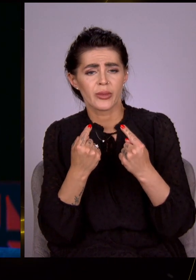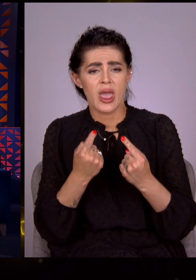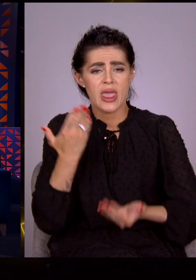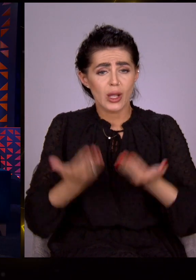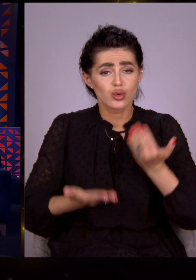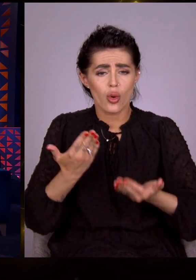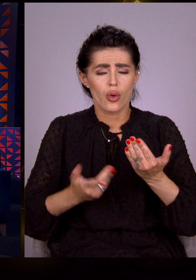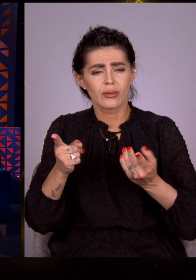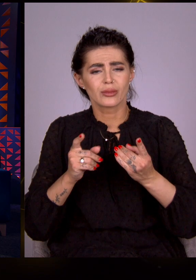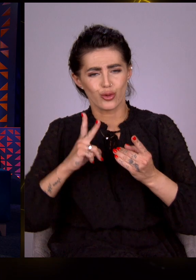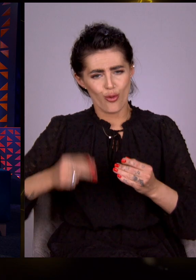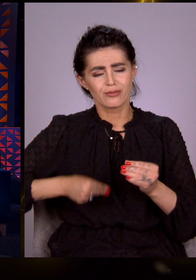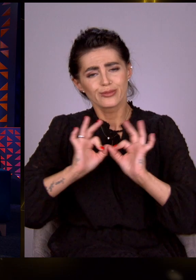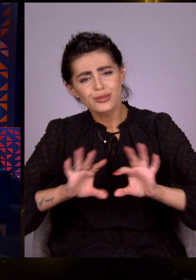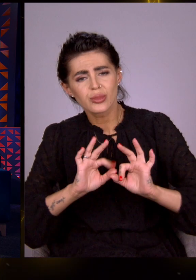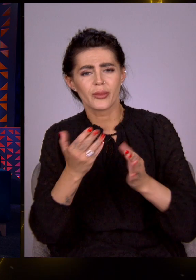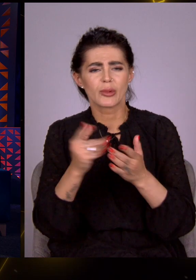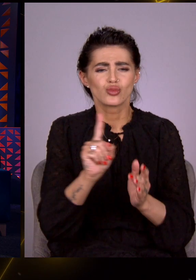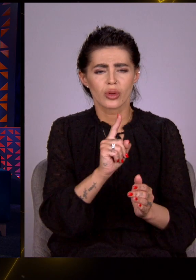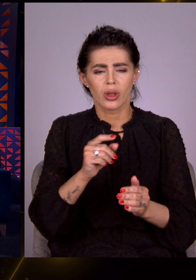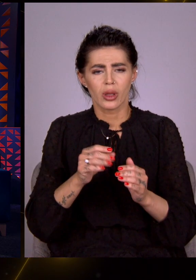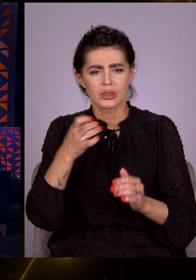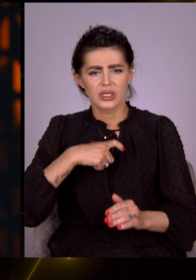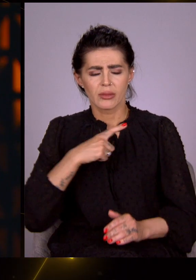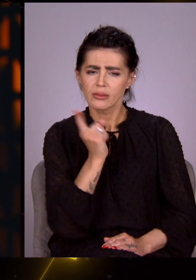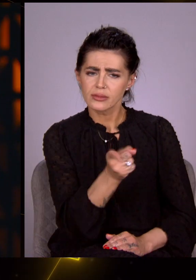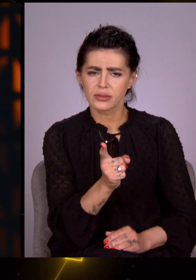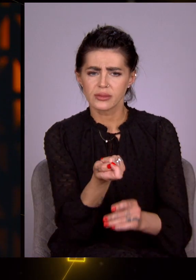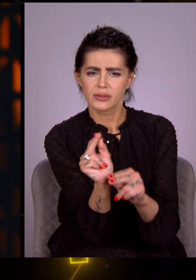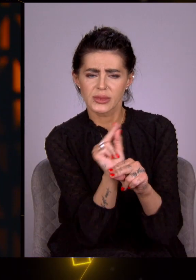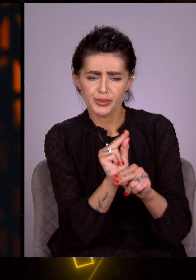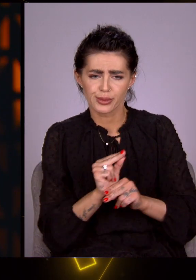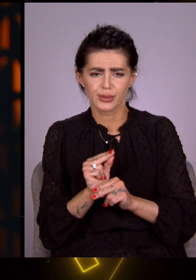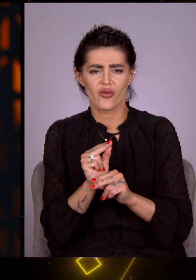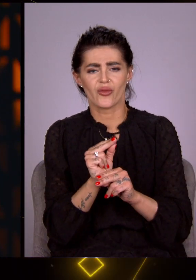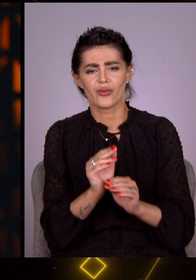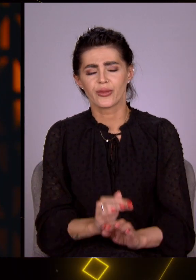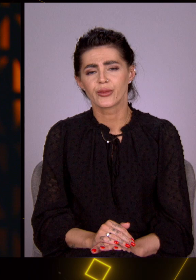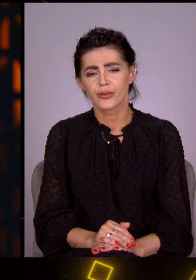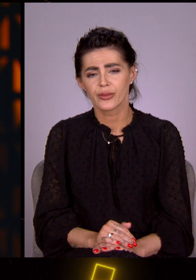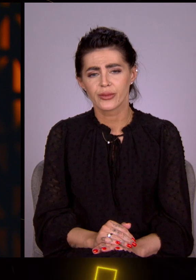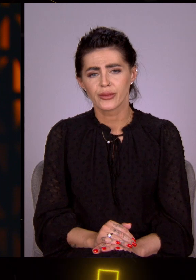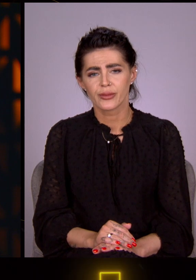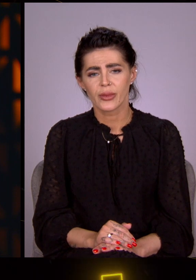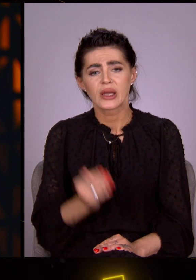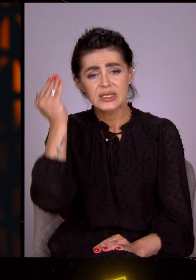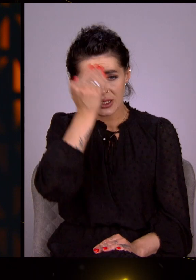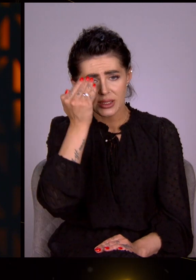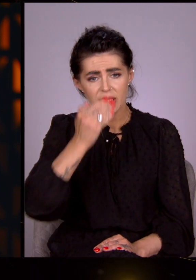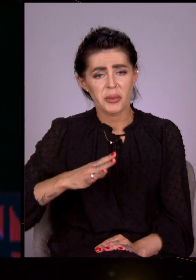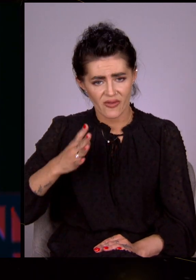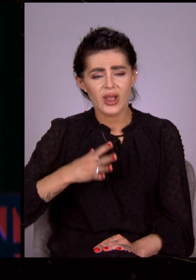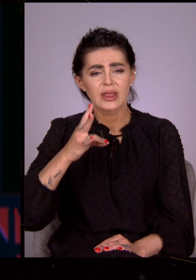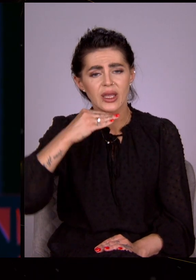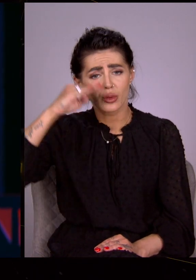щось розповідає і починають там плакати, вона може зробити зауваження. А чи снився їй тато? Так, снився. По суті,